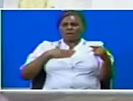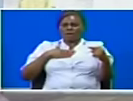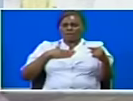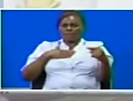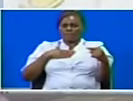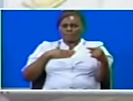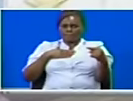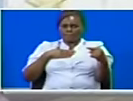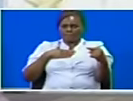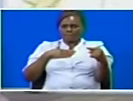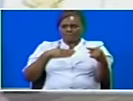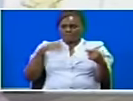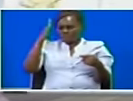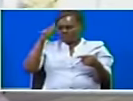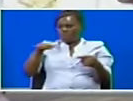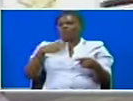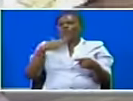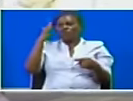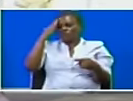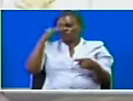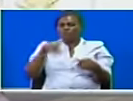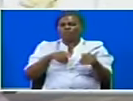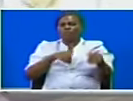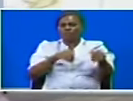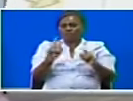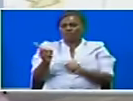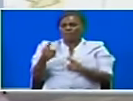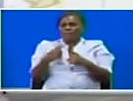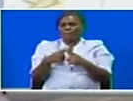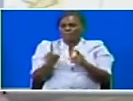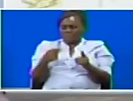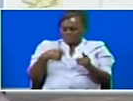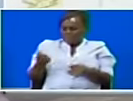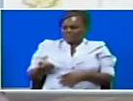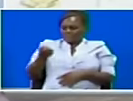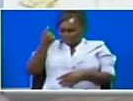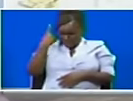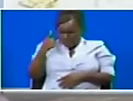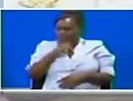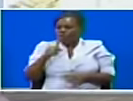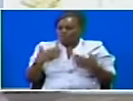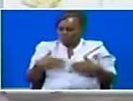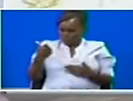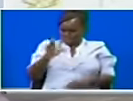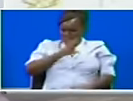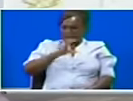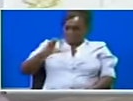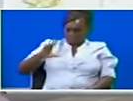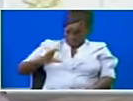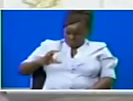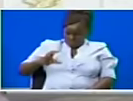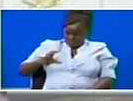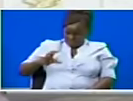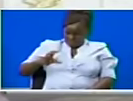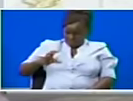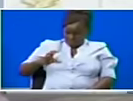wazimetengeneza, ndipo sasa wajue ni nani waanze kuanza mambo yao. Lakini na mimi naelewa au wazee wako kwa hiyo kamati ninaongea mambo ya nani